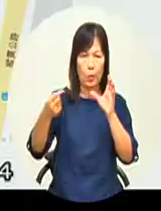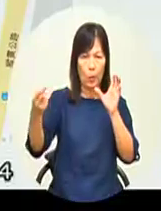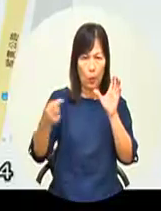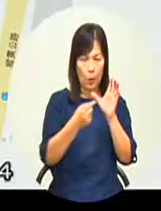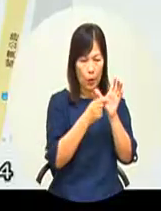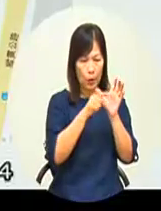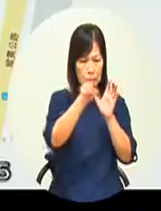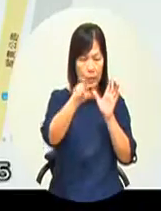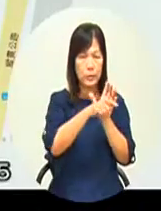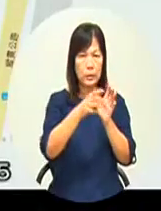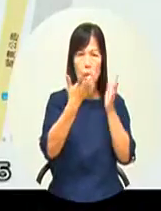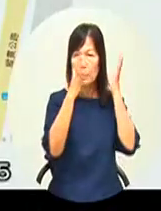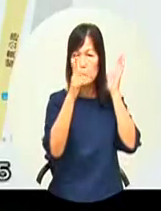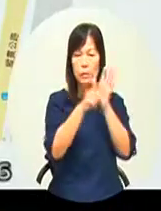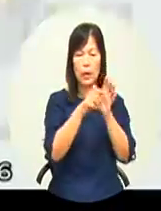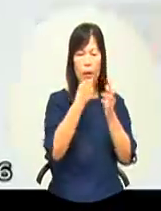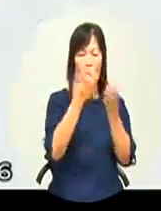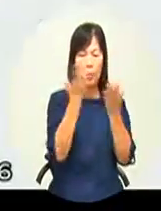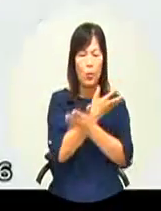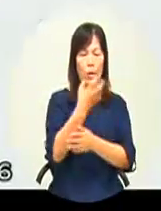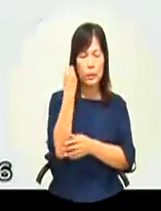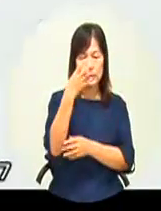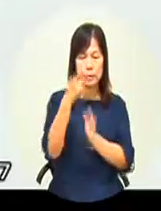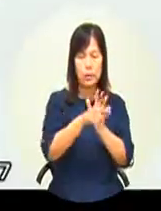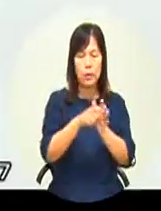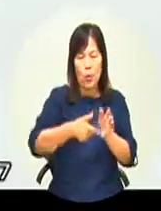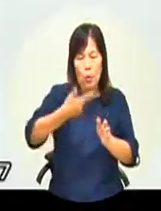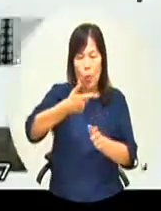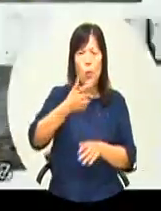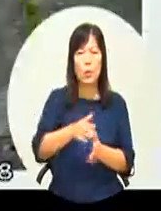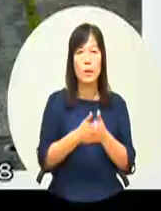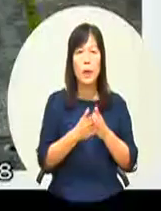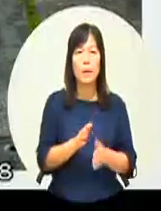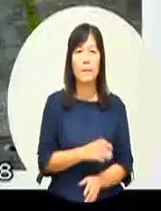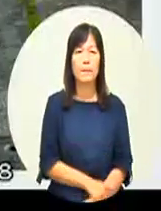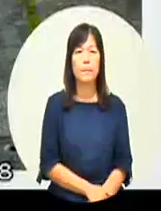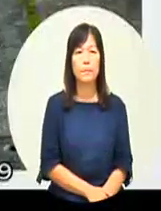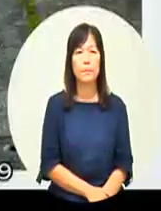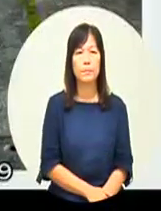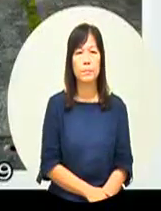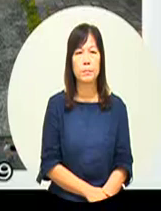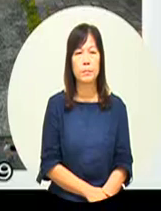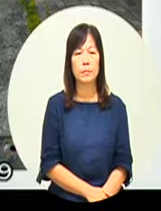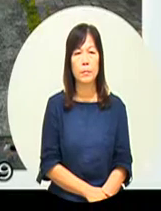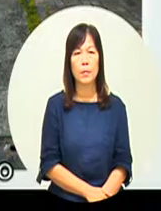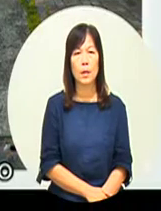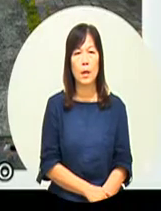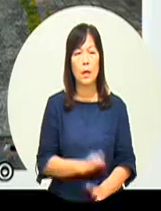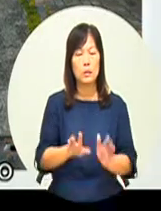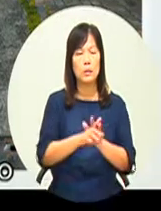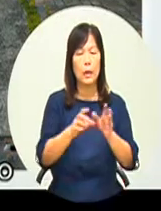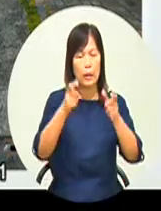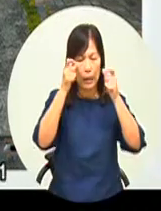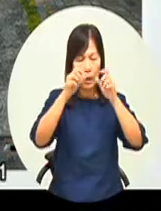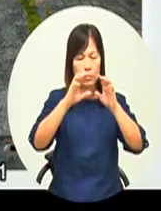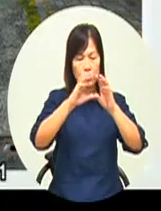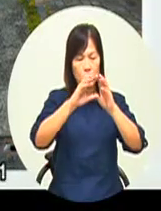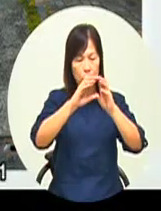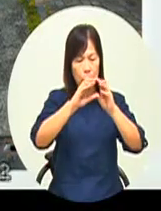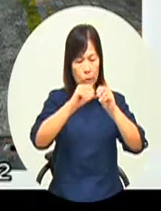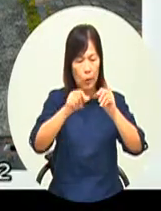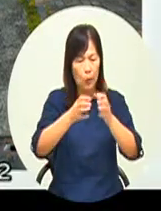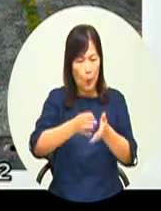换新，也希望能够尽快的去把它更换一下。那在现在我们高雄市的土地是寸土寸